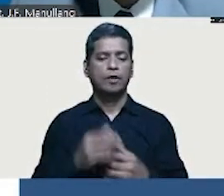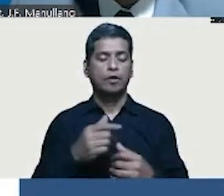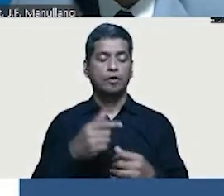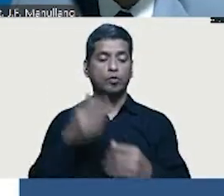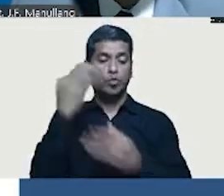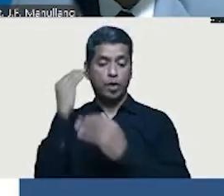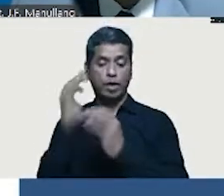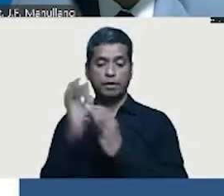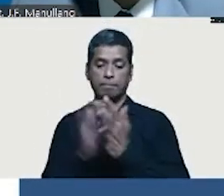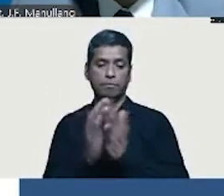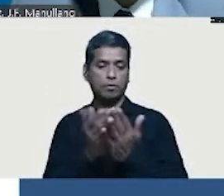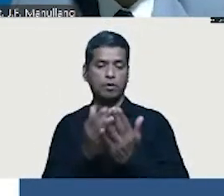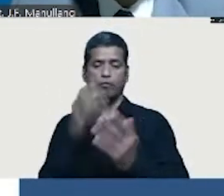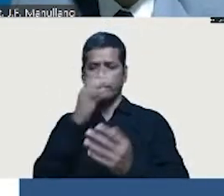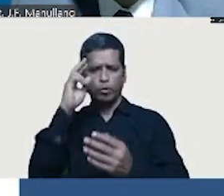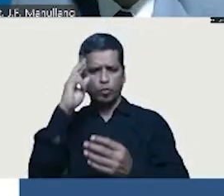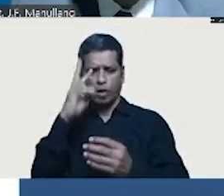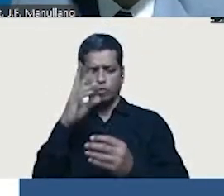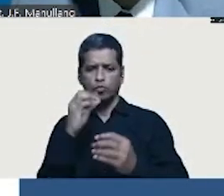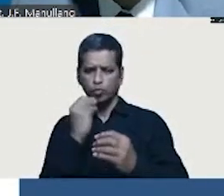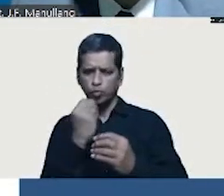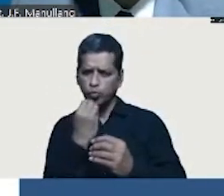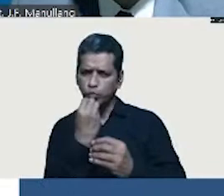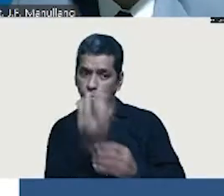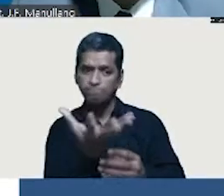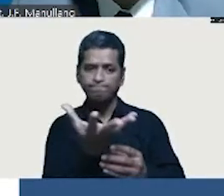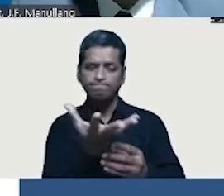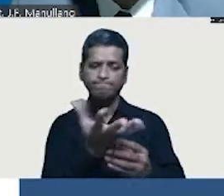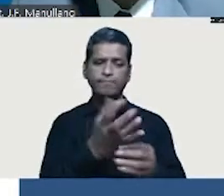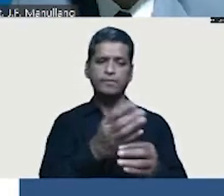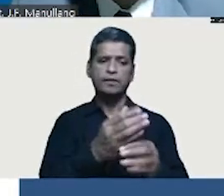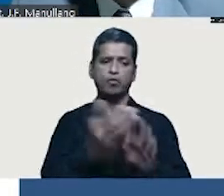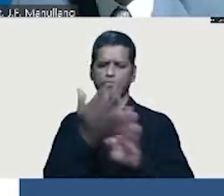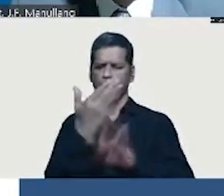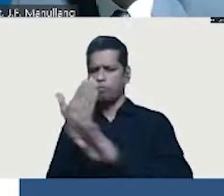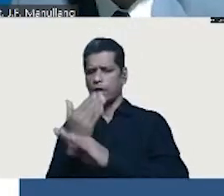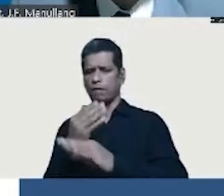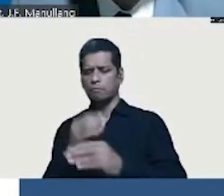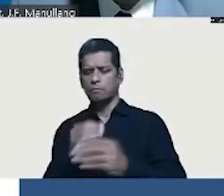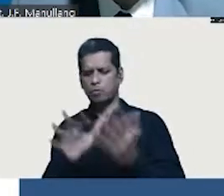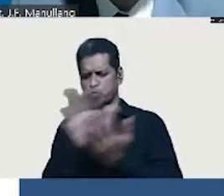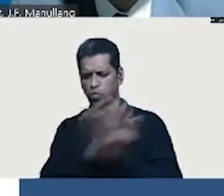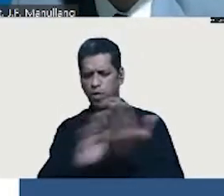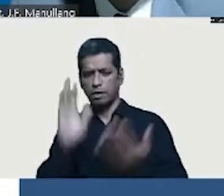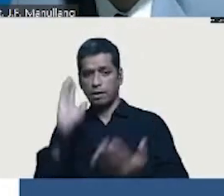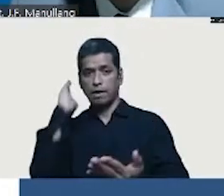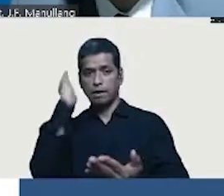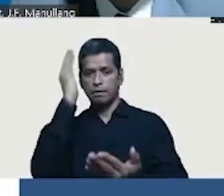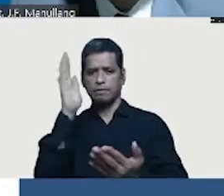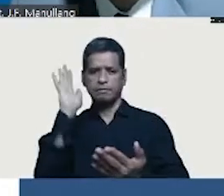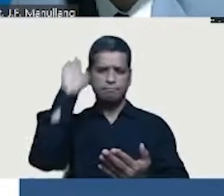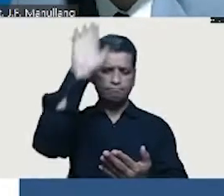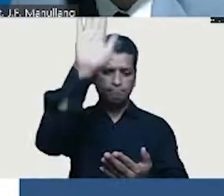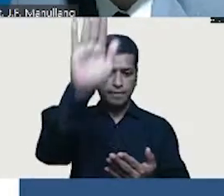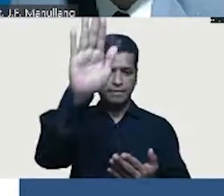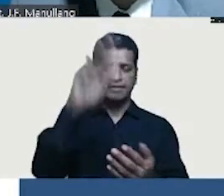Iya dari segi prinsip benar ya ada ayat-ayat yang berkaitan dengan itu tetapi tidak secara eksplisit